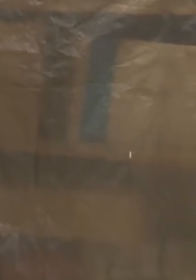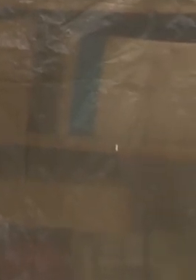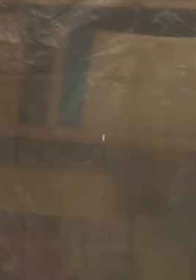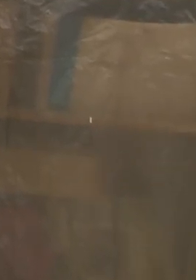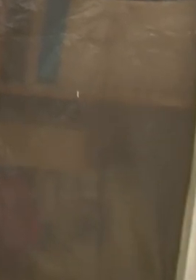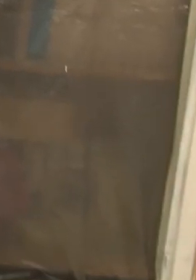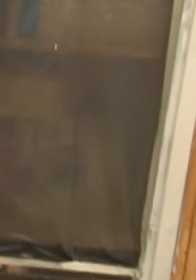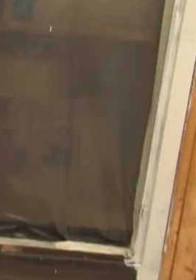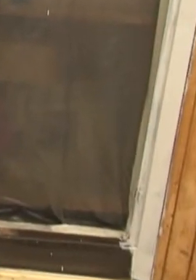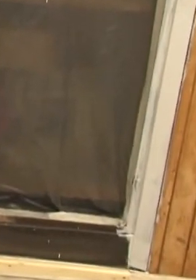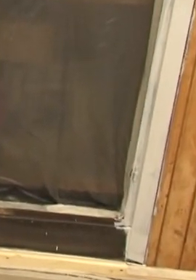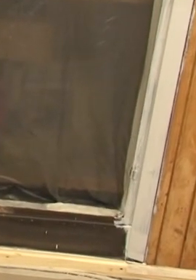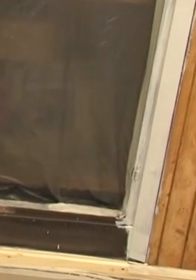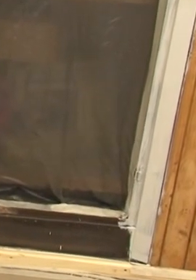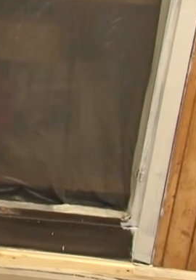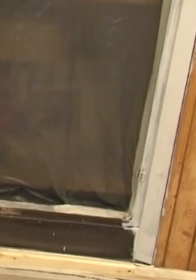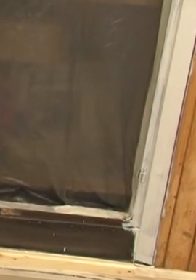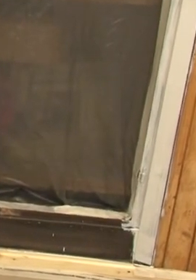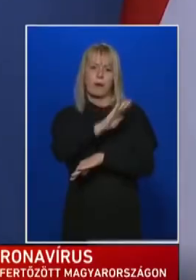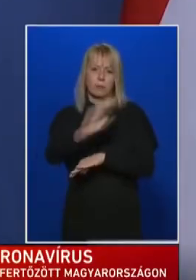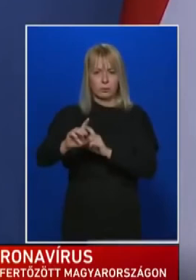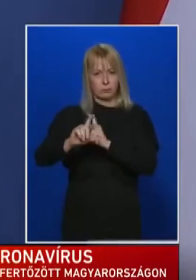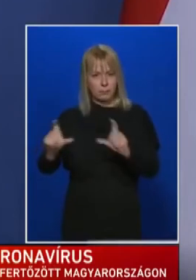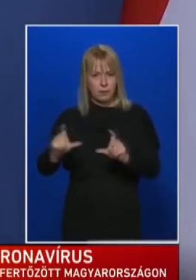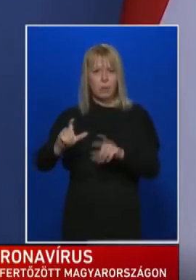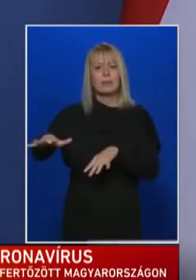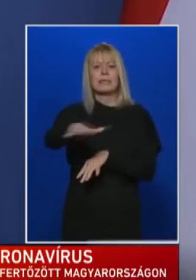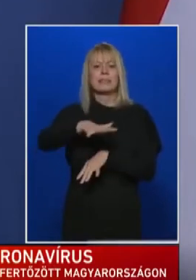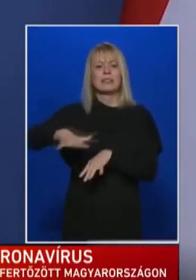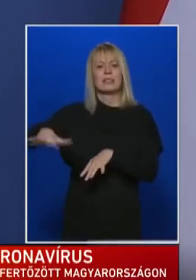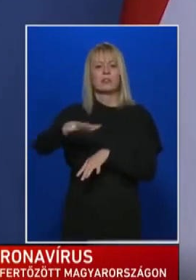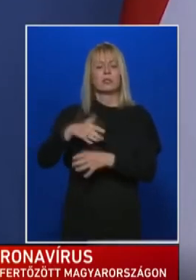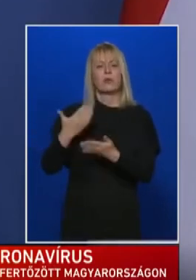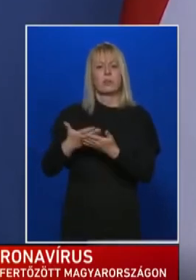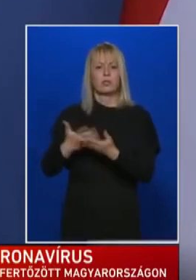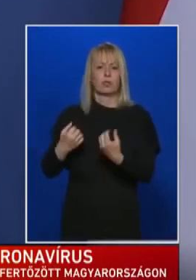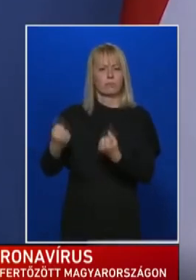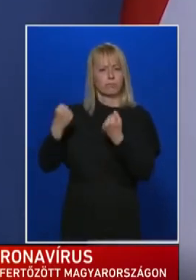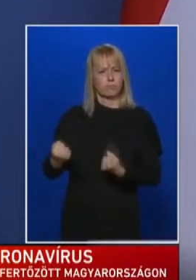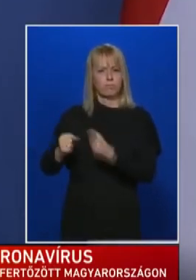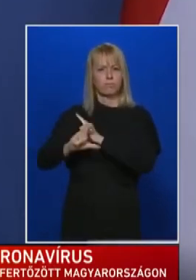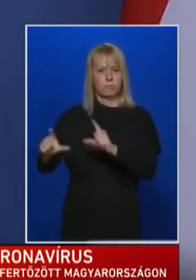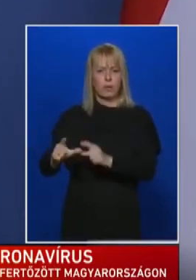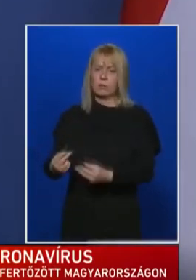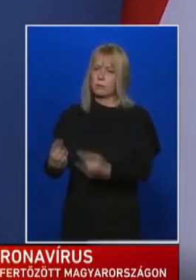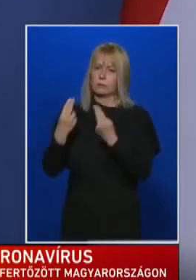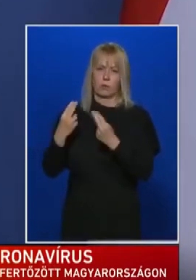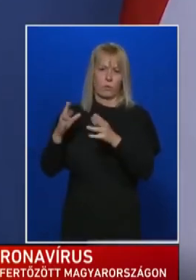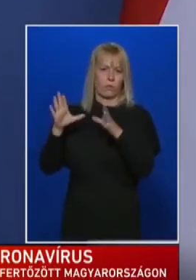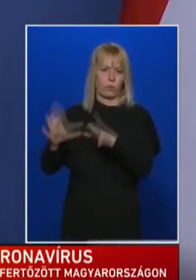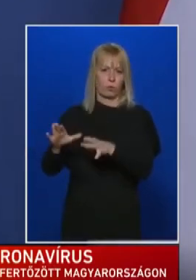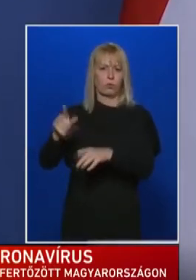megfelelő intézkedéseket meg is teszi. Gulyás Gergely miniszterelnökséget vezető miniszter a legutóbbi